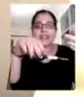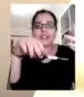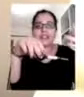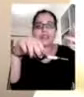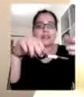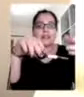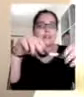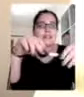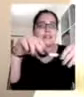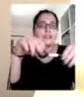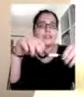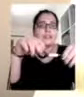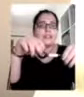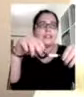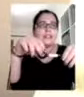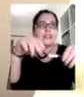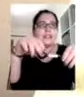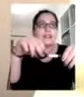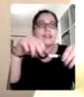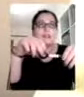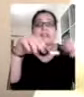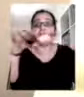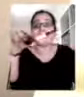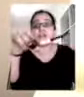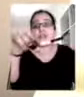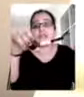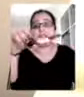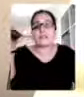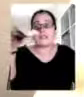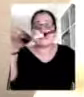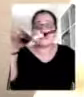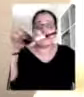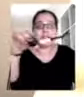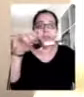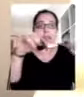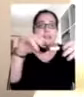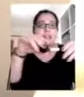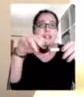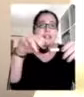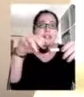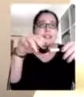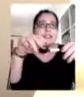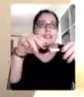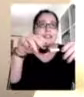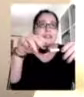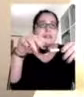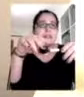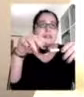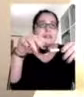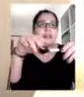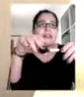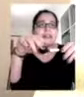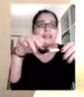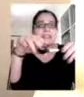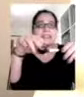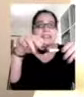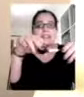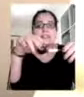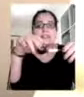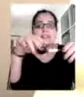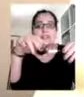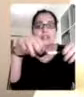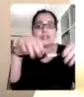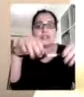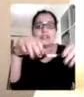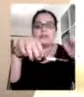hem başka konular yüzünden. Hepinizi çok özledim, öncelikle onu söyleyeyim. Ama arada